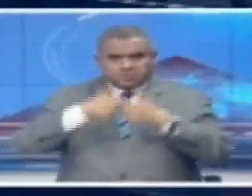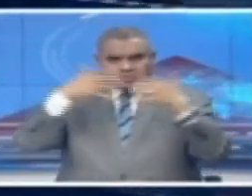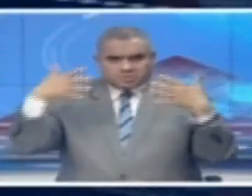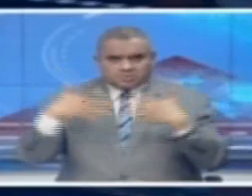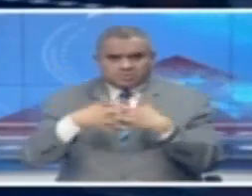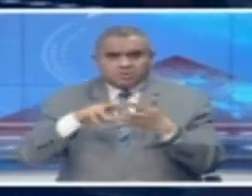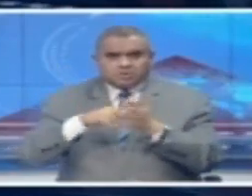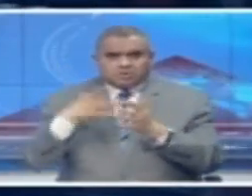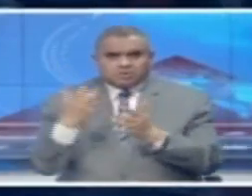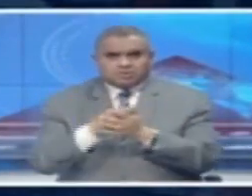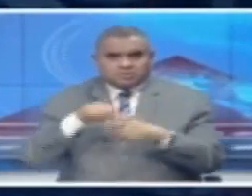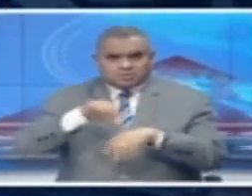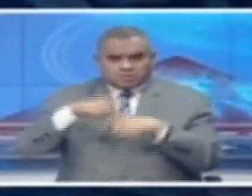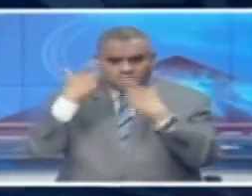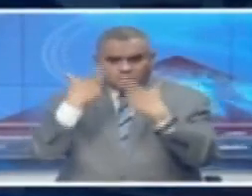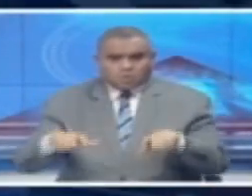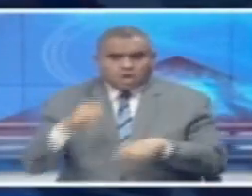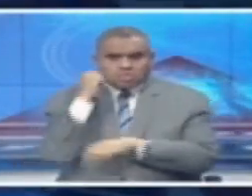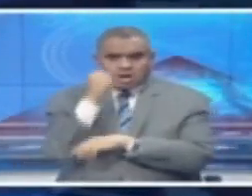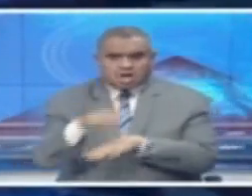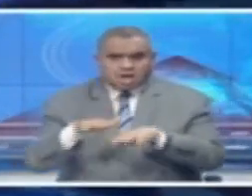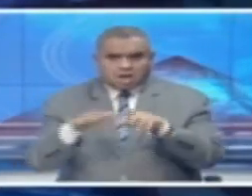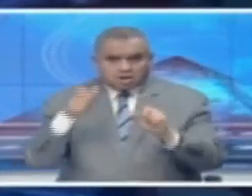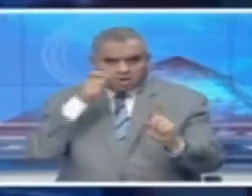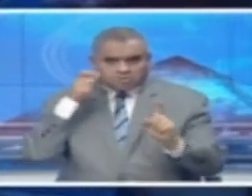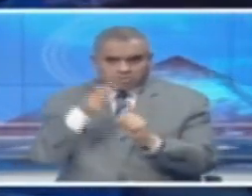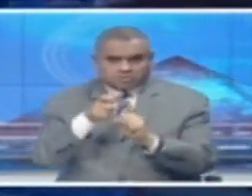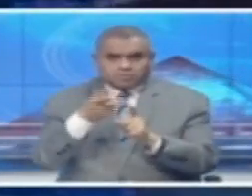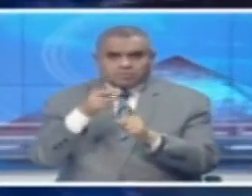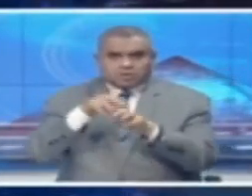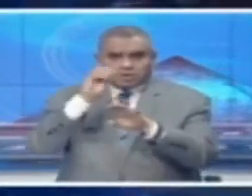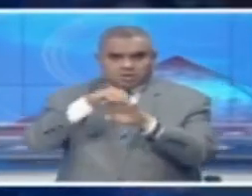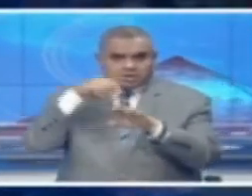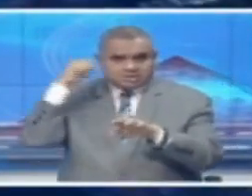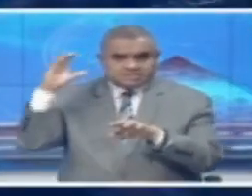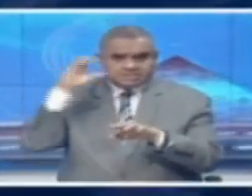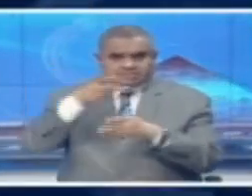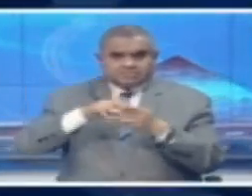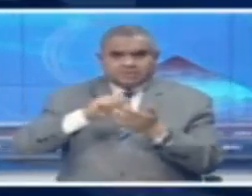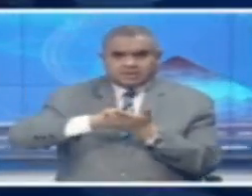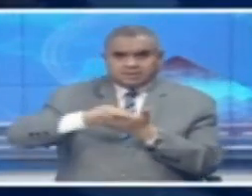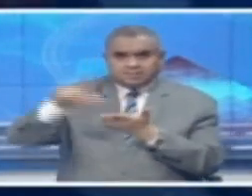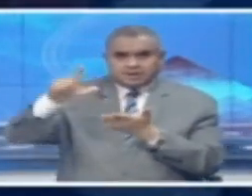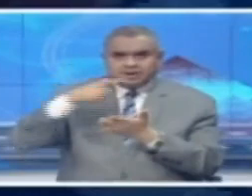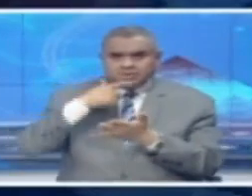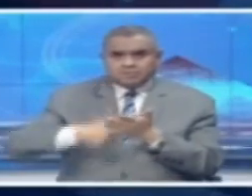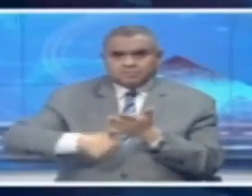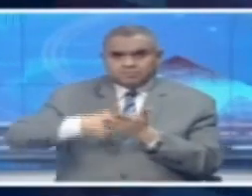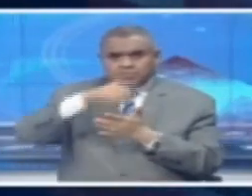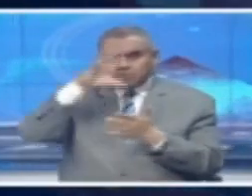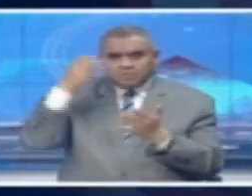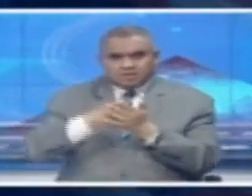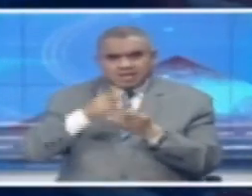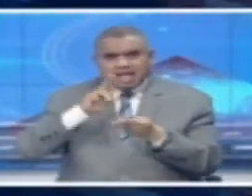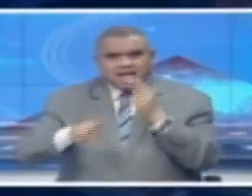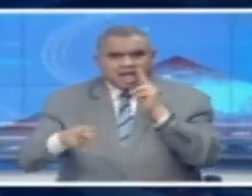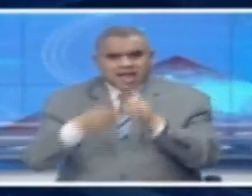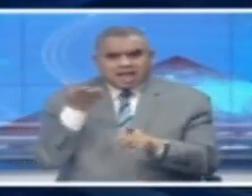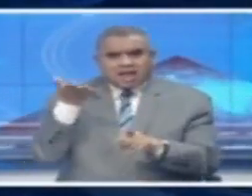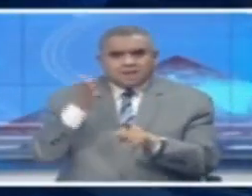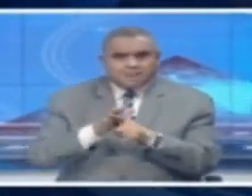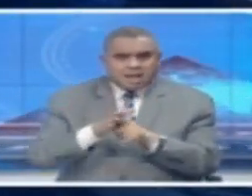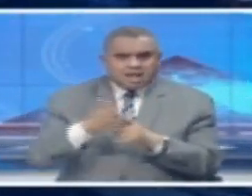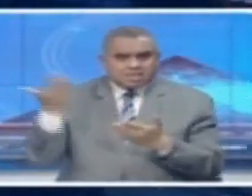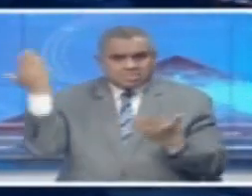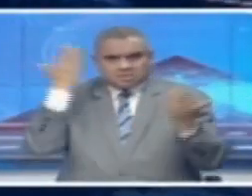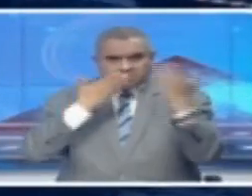نبلا، وهي الانتماء للوطن والولاء للأرض. ووجه الرئيس السيسي برسالة غالية إلى كل من ضحى وقدم